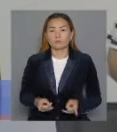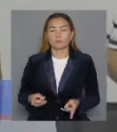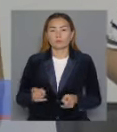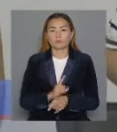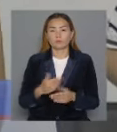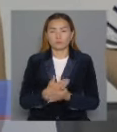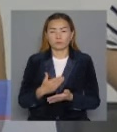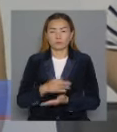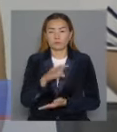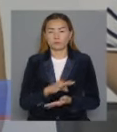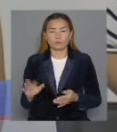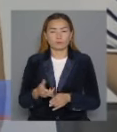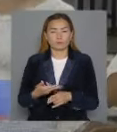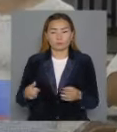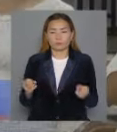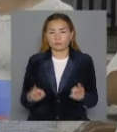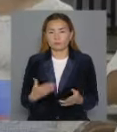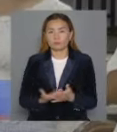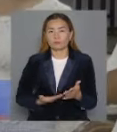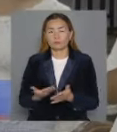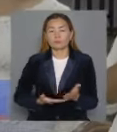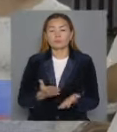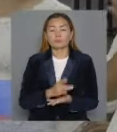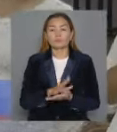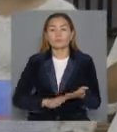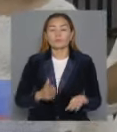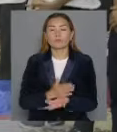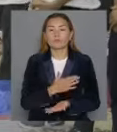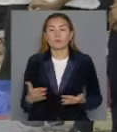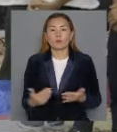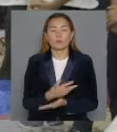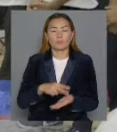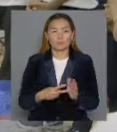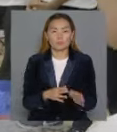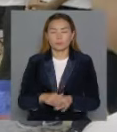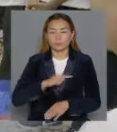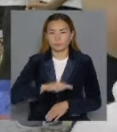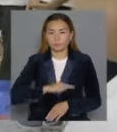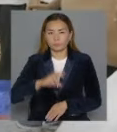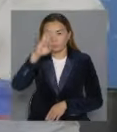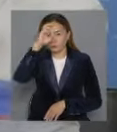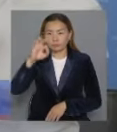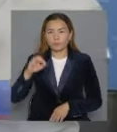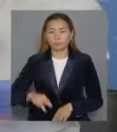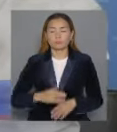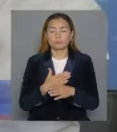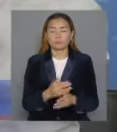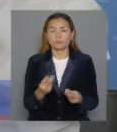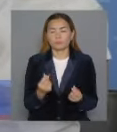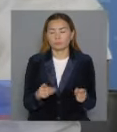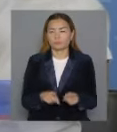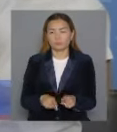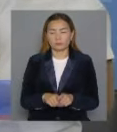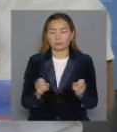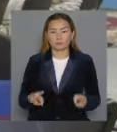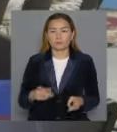жалған ақпараттардың аражігін ажыратуды түсіндірді. Сонымен қатар оларға жаңа жобаларды жүзеге асыруға мемлекет тарапынан қаржылай көмек ретінде